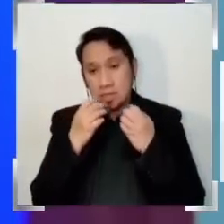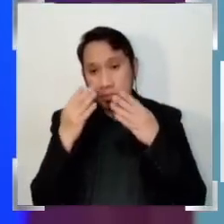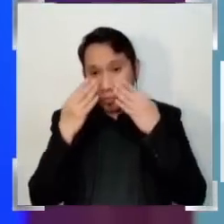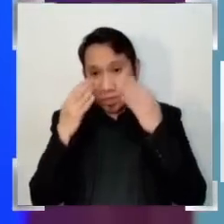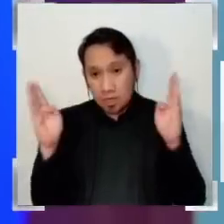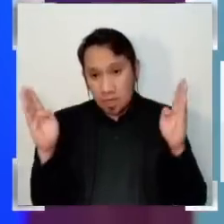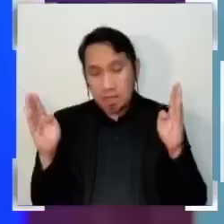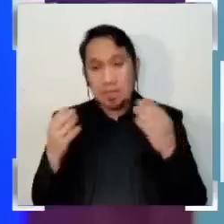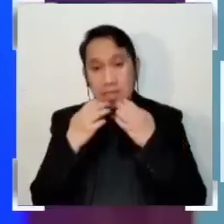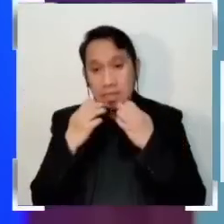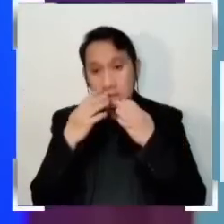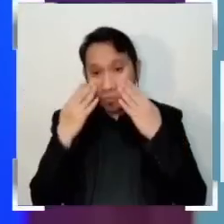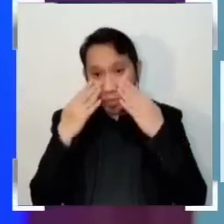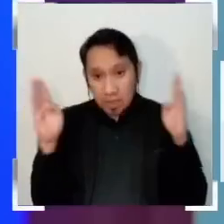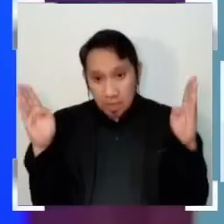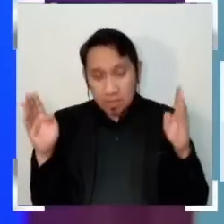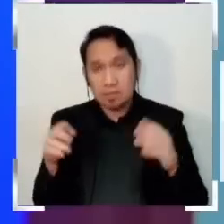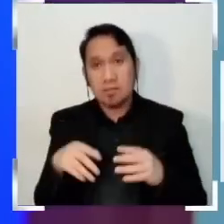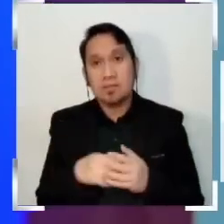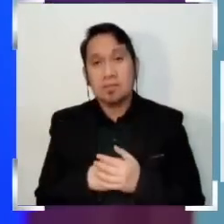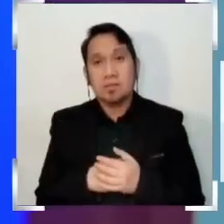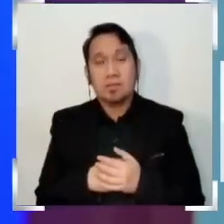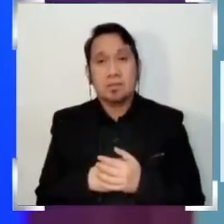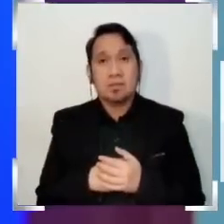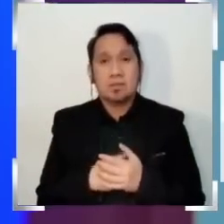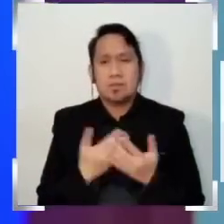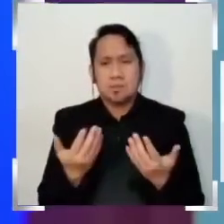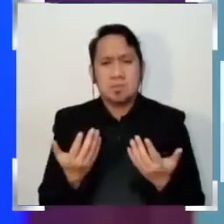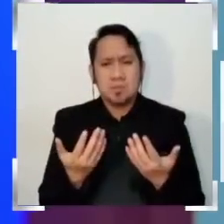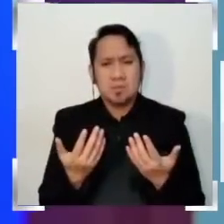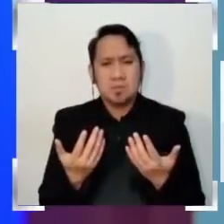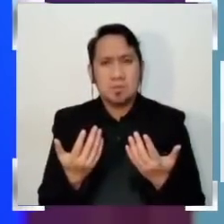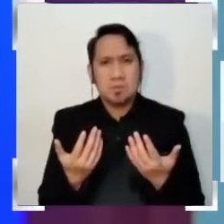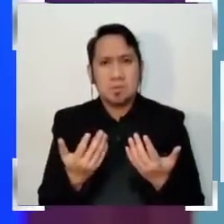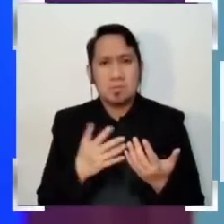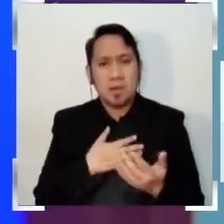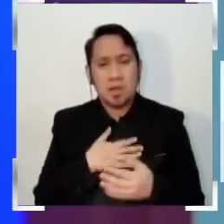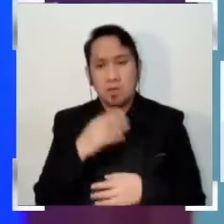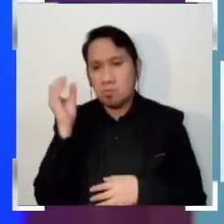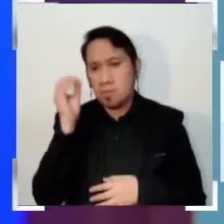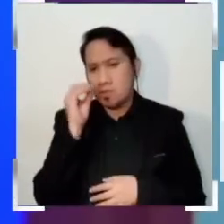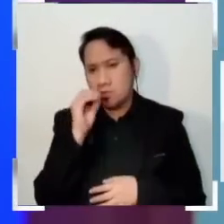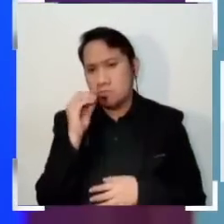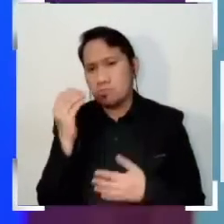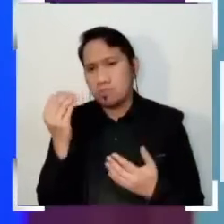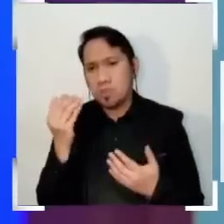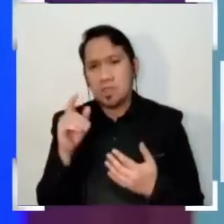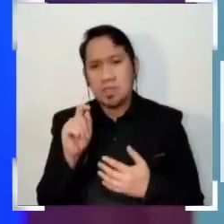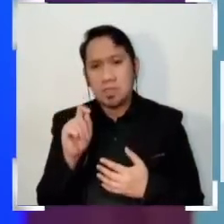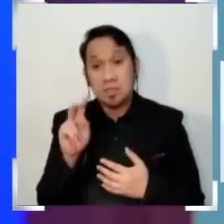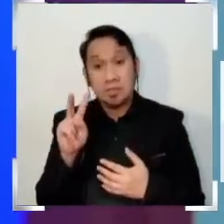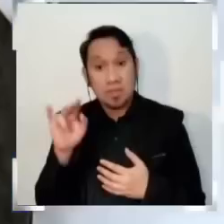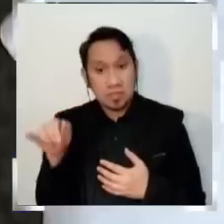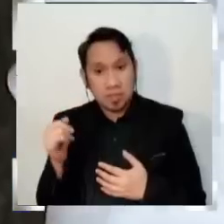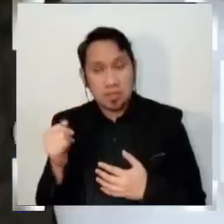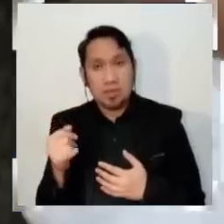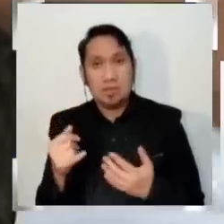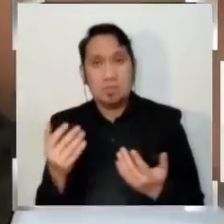cannot live without TVJ. And I think personally, my opinion also, that TVJ also cannot live without